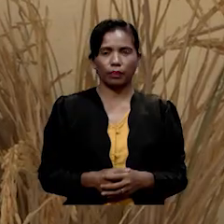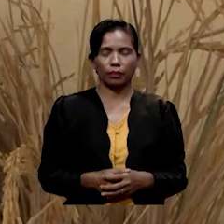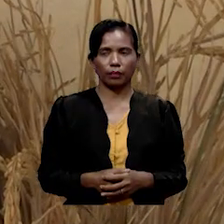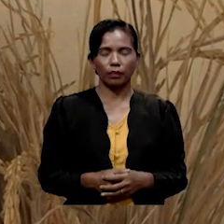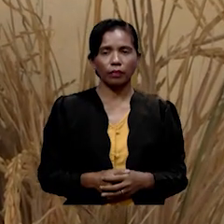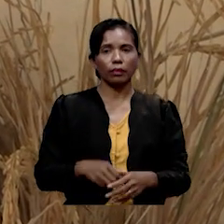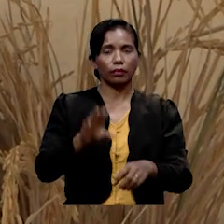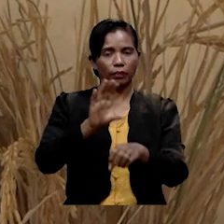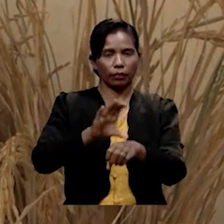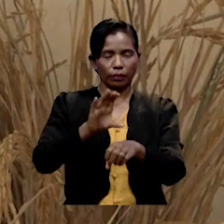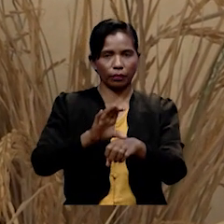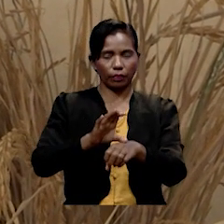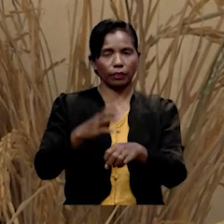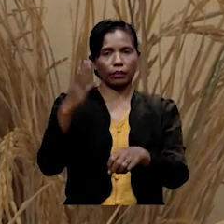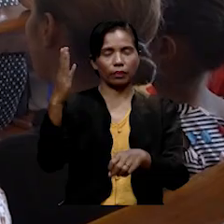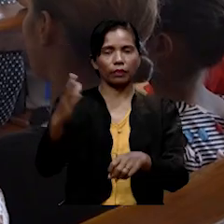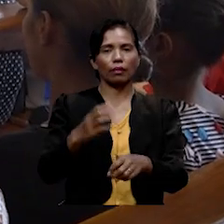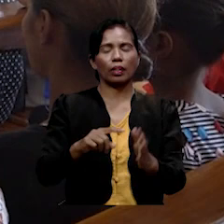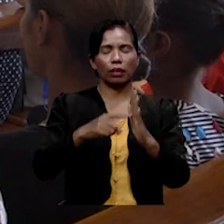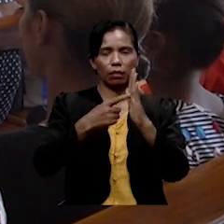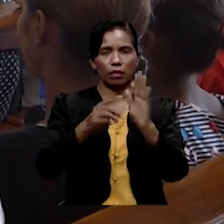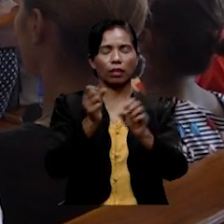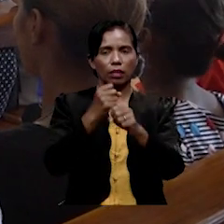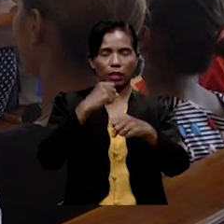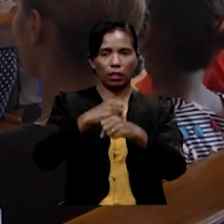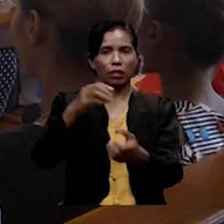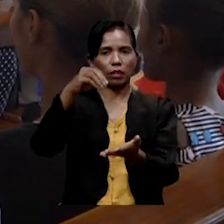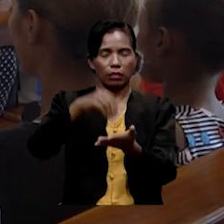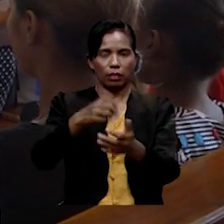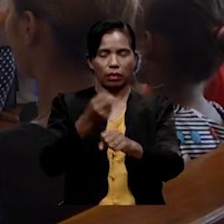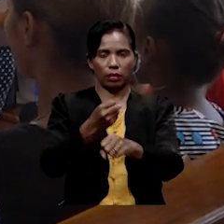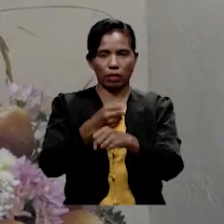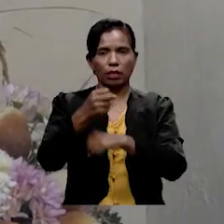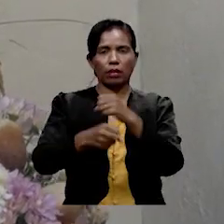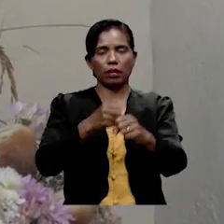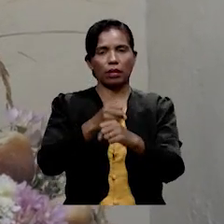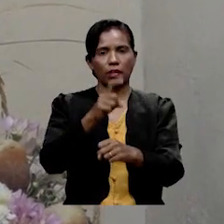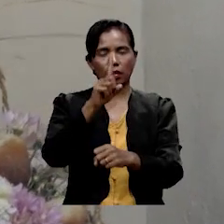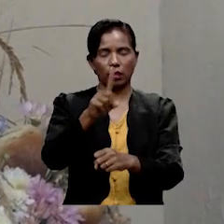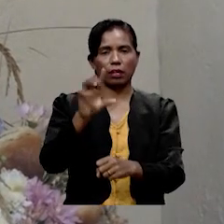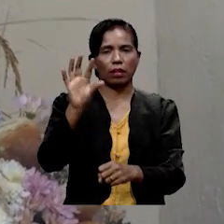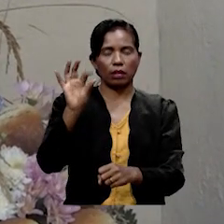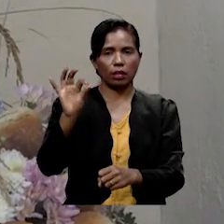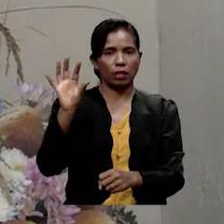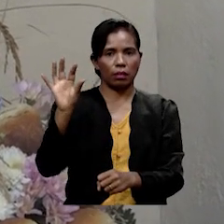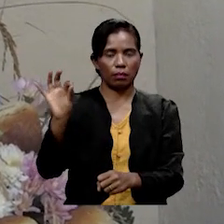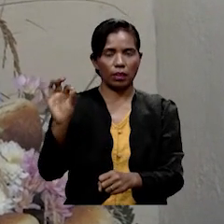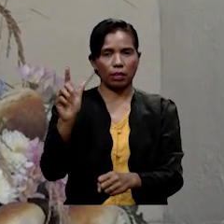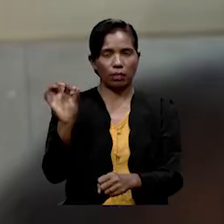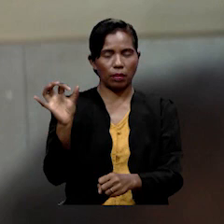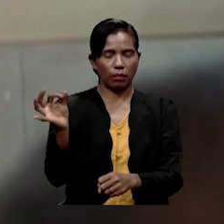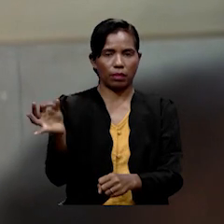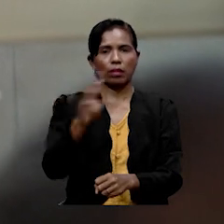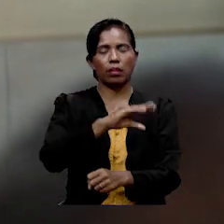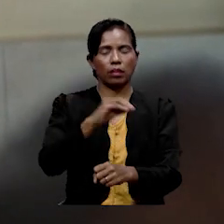Kapela Santo Antonio Kampung Alor hahu ni lansamento ba fatuk dahuluk iha tinang rihung ida atu sia sinulu no hahu